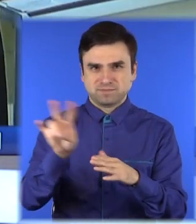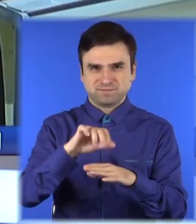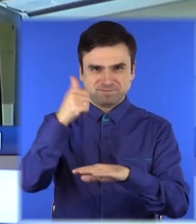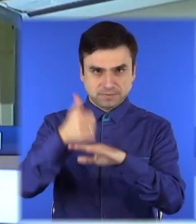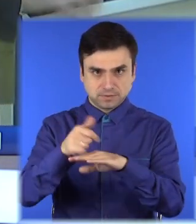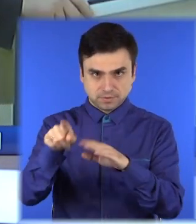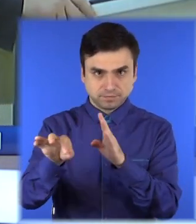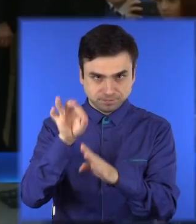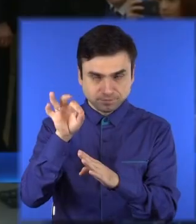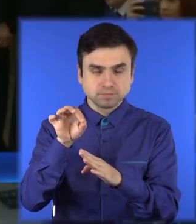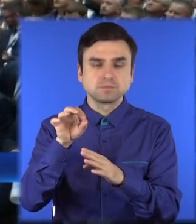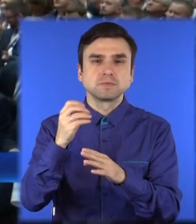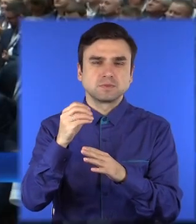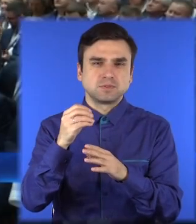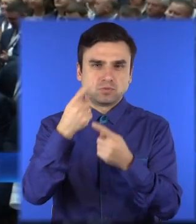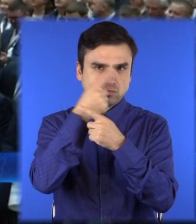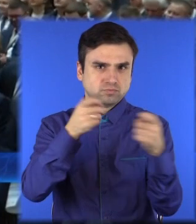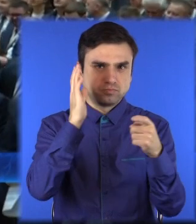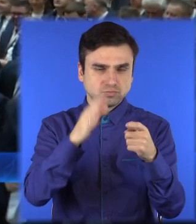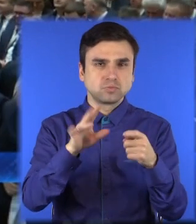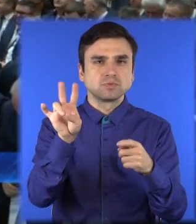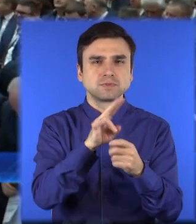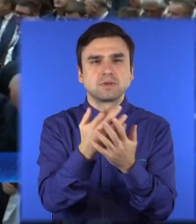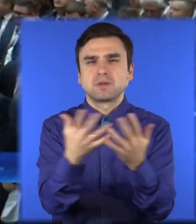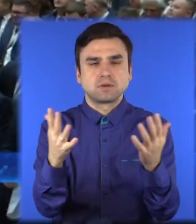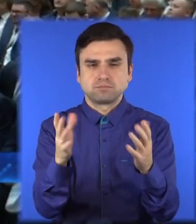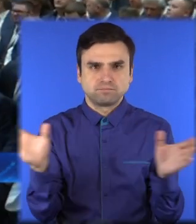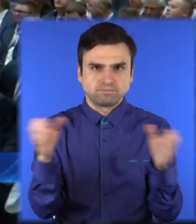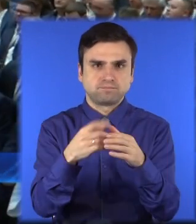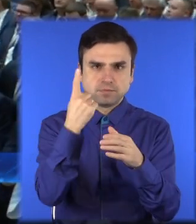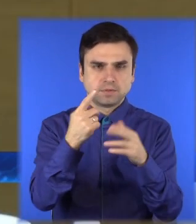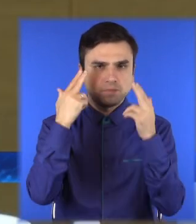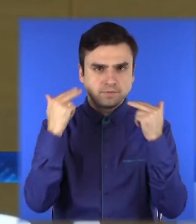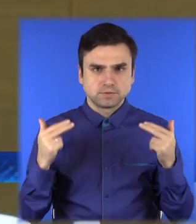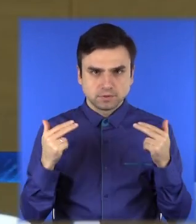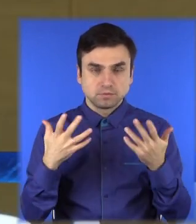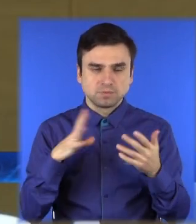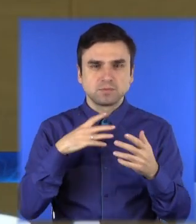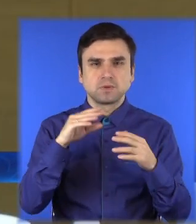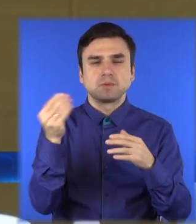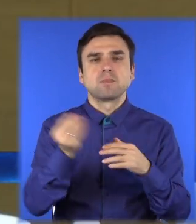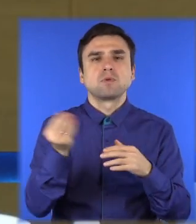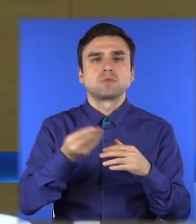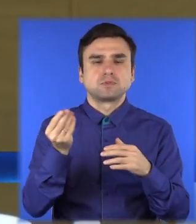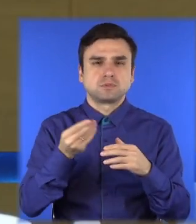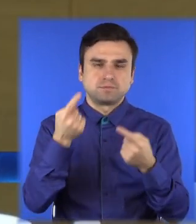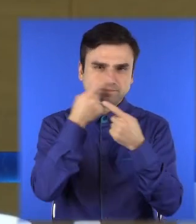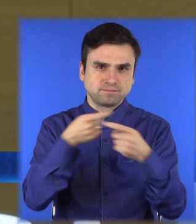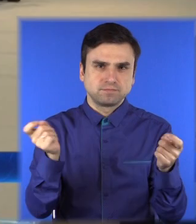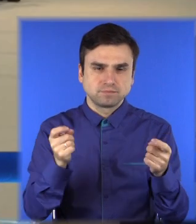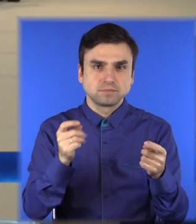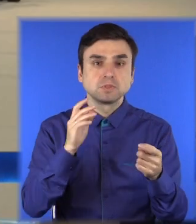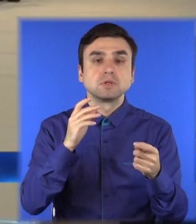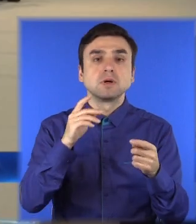помісної православної церкви. Про це повідомив Петро Порошенко під час виступу на форумі місцевого самоврядування. Собор